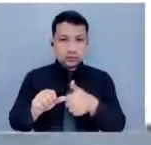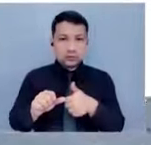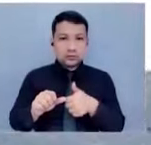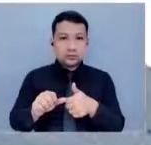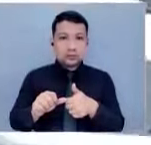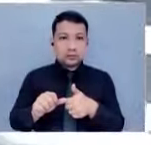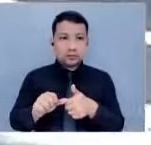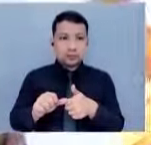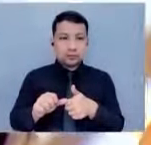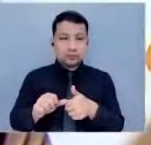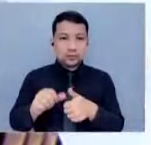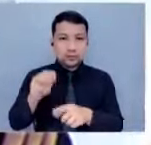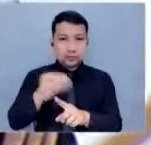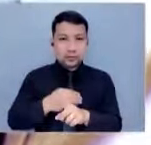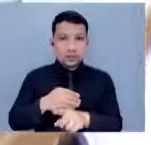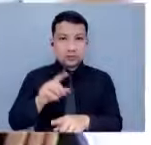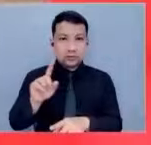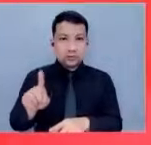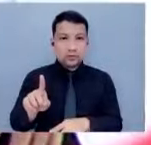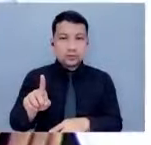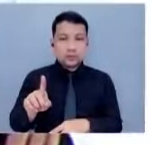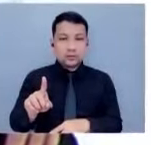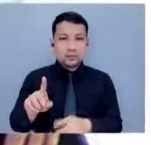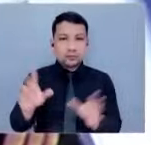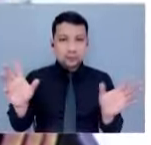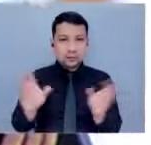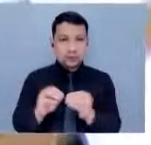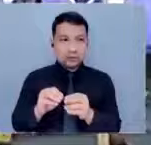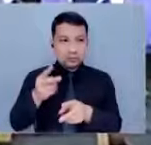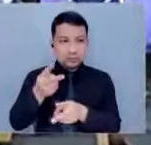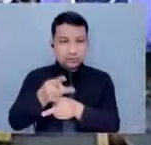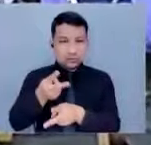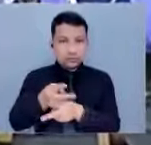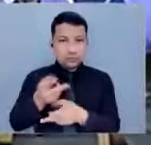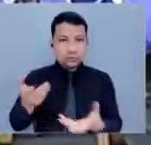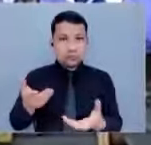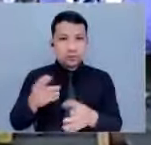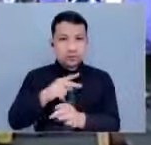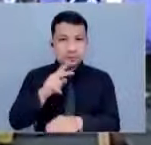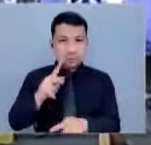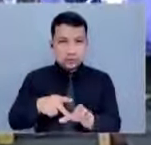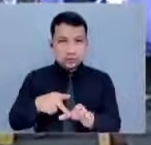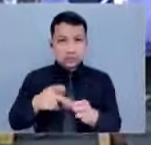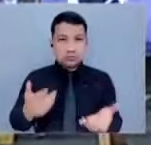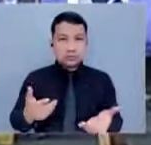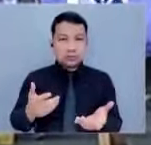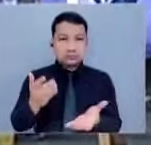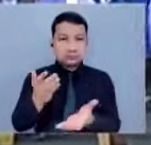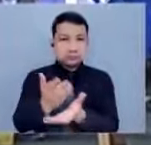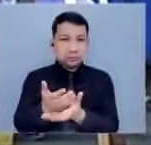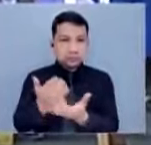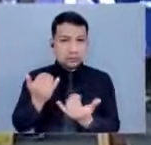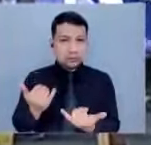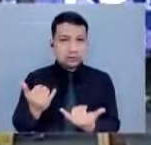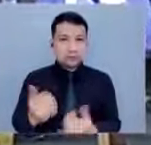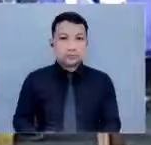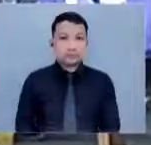Pero sabi ng LTFRB, base sa kanilang monitoring, ay walang paserong naapektuhan ng tigil pasada ngayong araw.